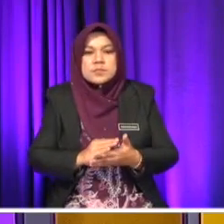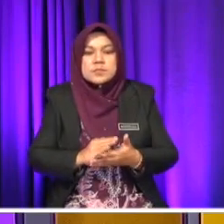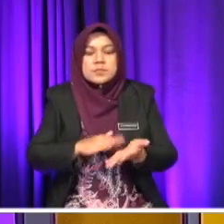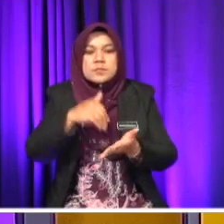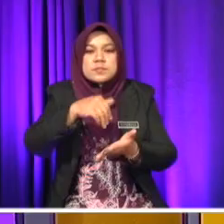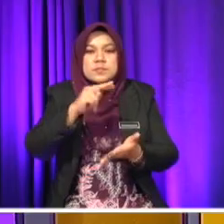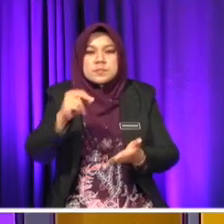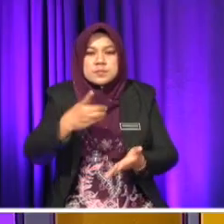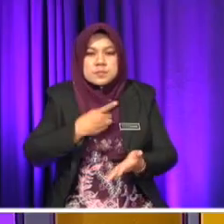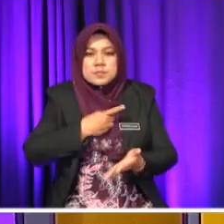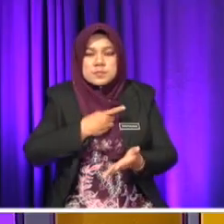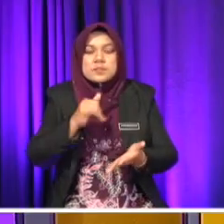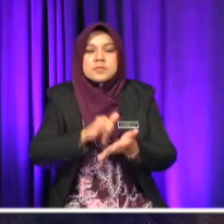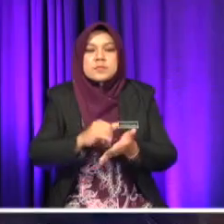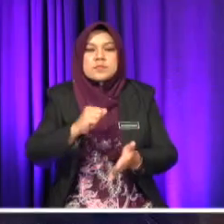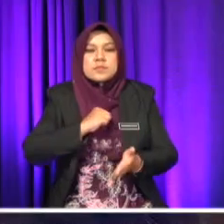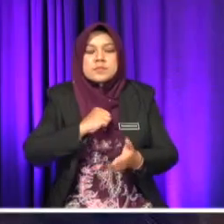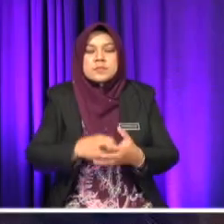diri itu sendiri